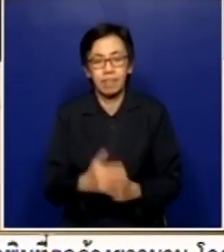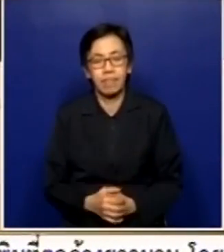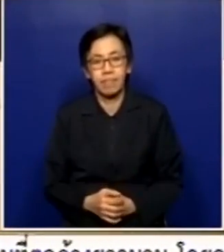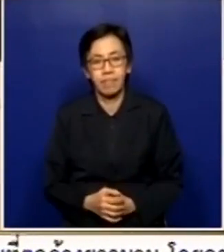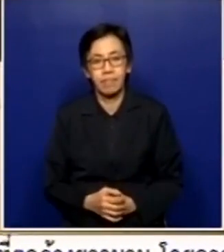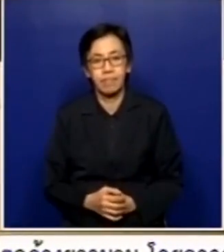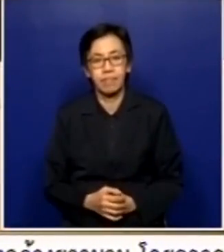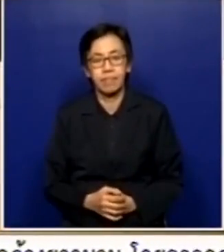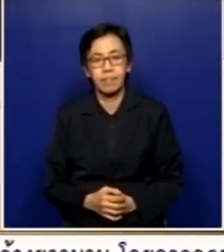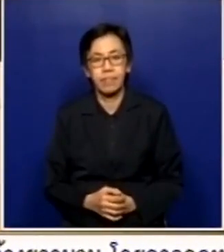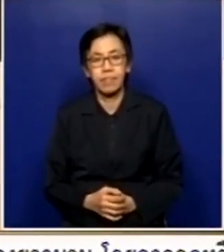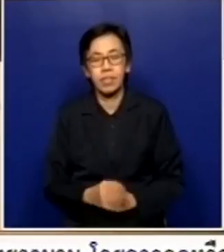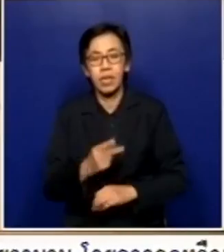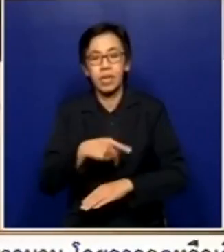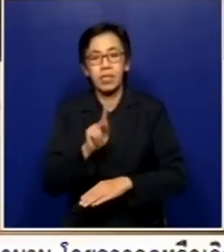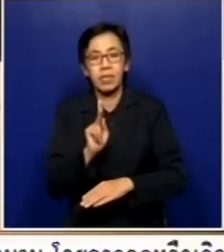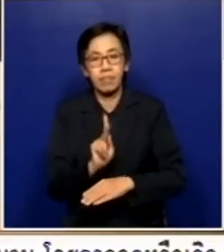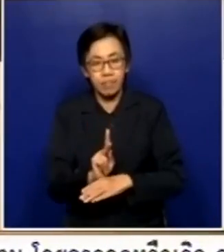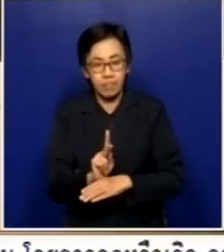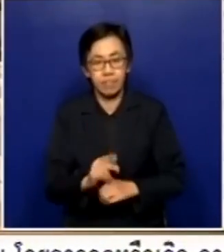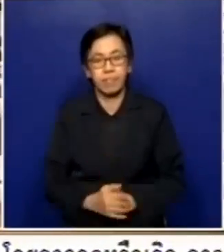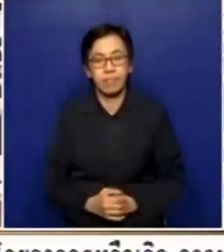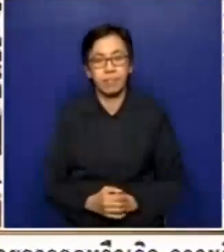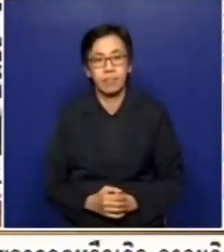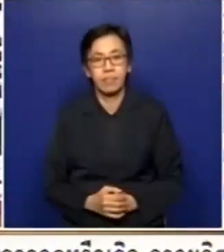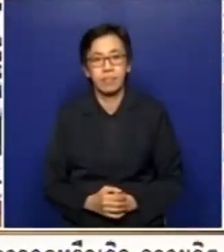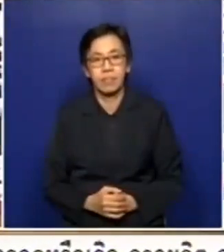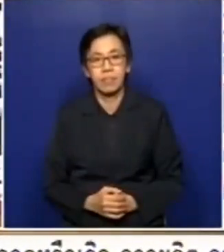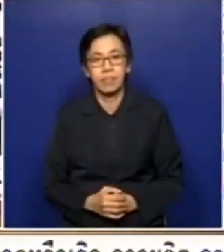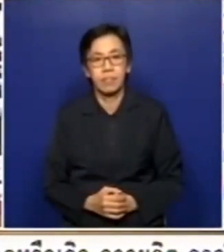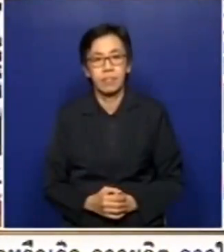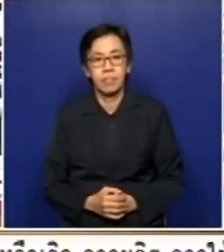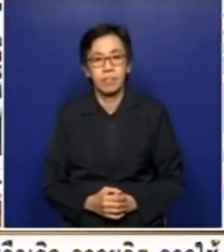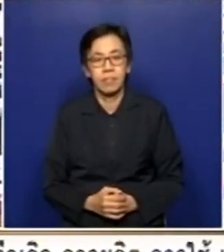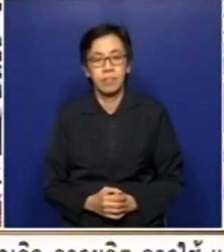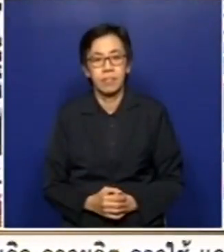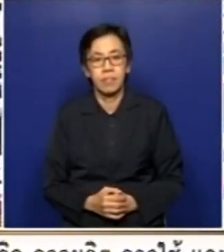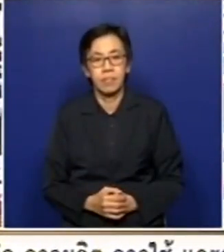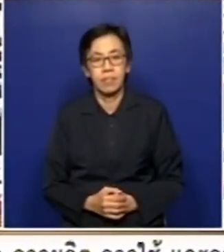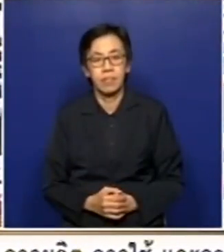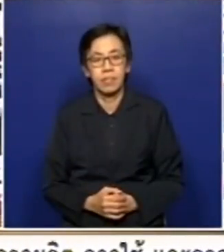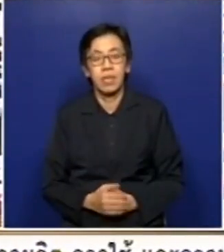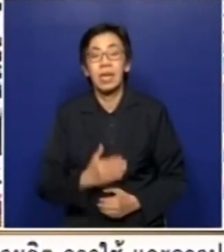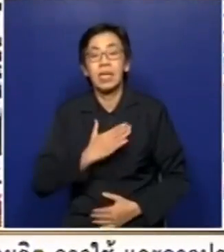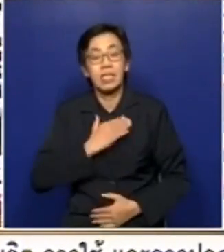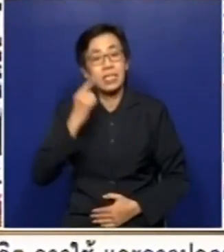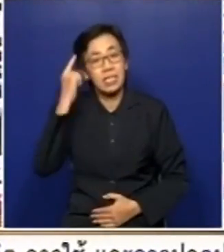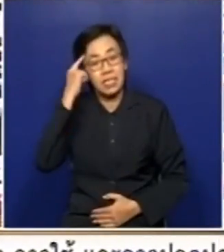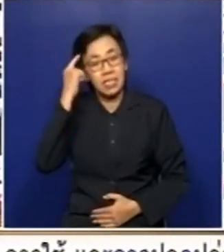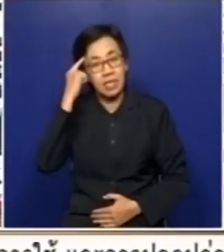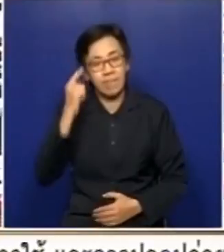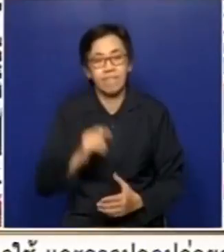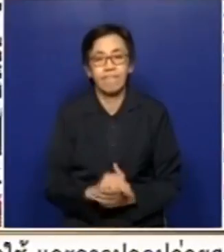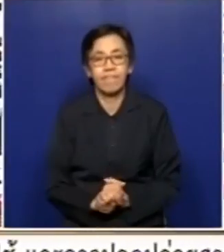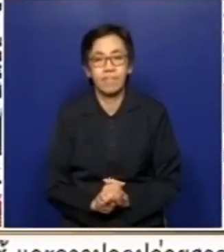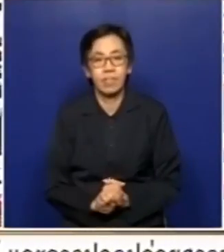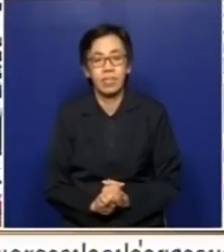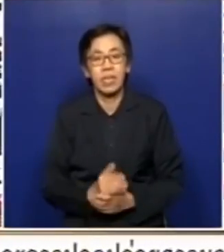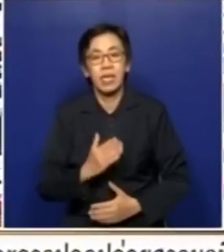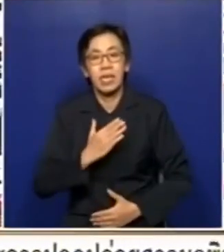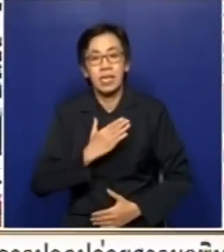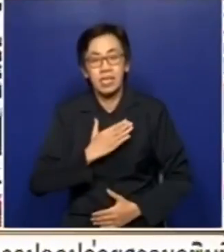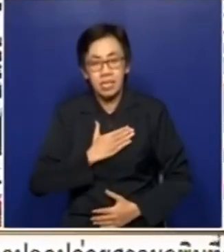เรียนท่านประธานที่เคารพนะคะเออคือต้องคิดว่าด้วยความเคารพต่อ